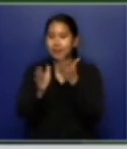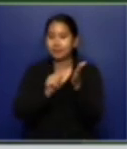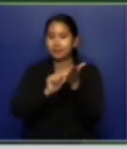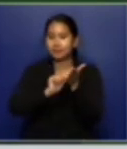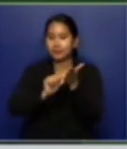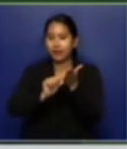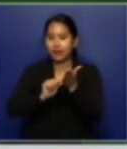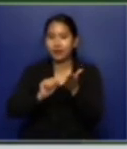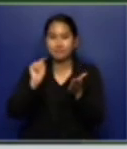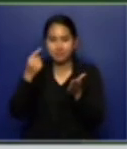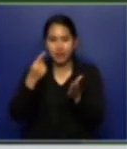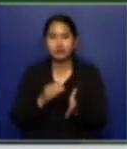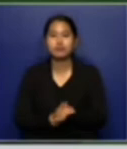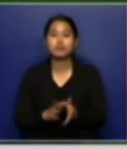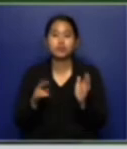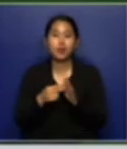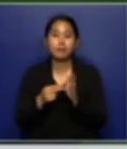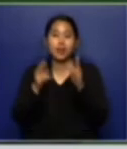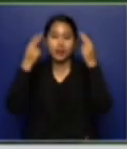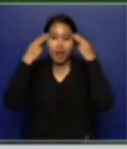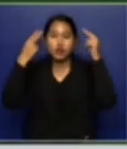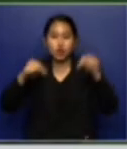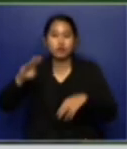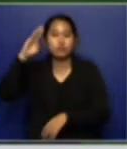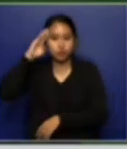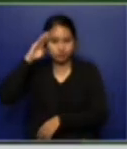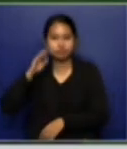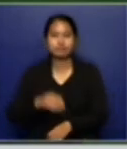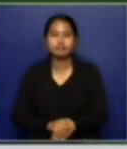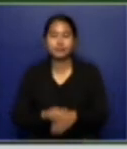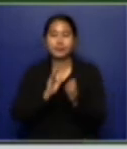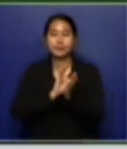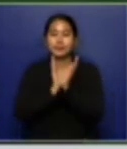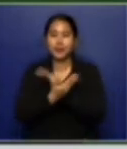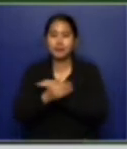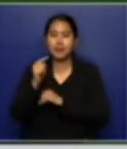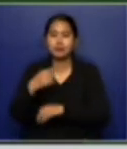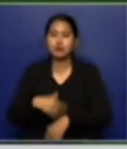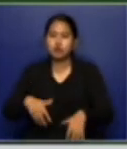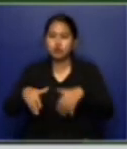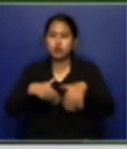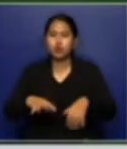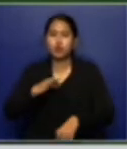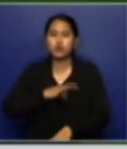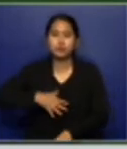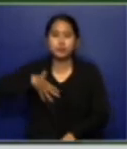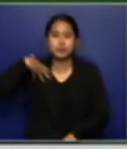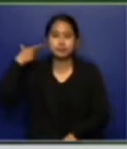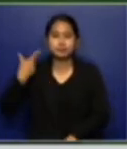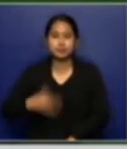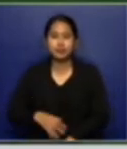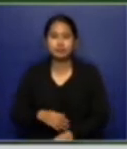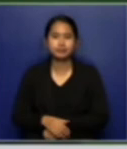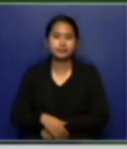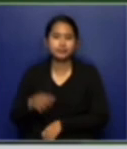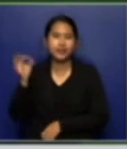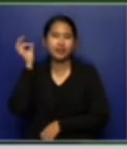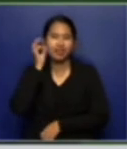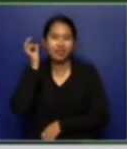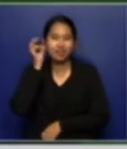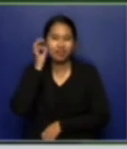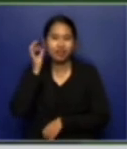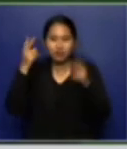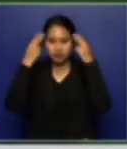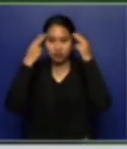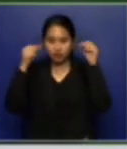ต่อเรื่องนี้ก็คือท่านนายกรัฐมนตรีค่ะประชาชนไม่สบายใจทุกครั้งเลยนะคะเวลาที่ได้ยินท่านนายกบอกว่